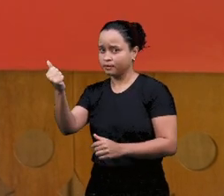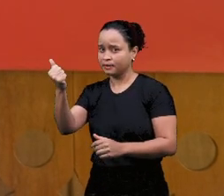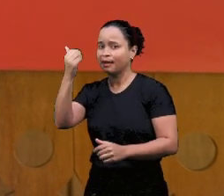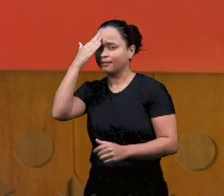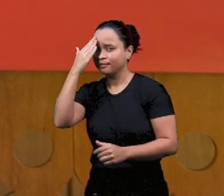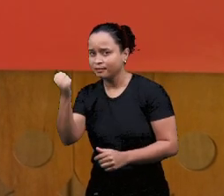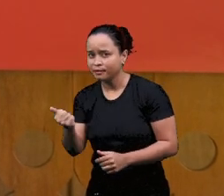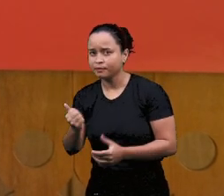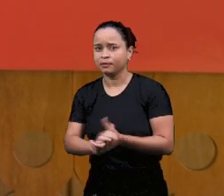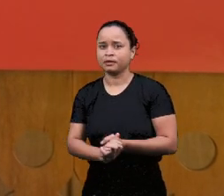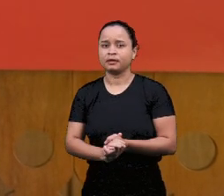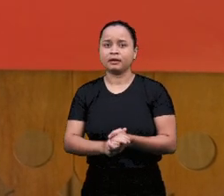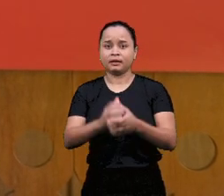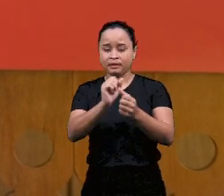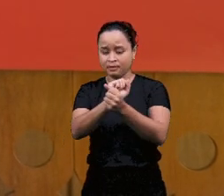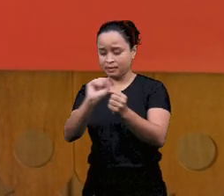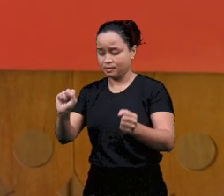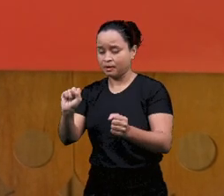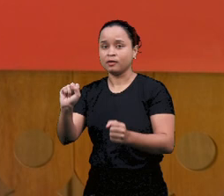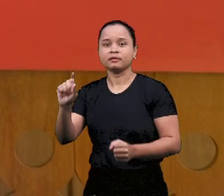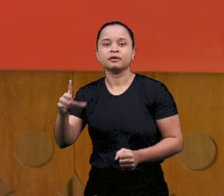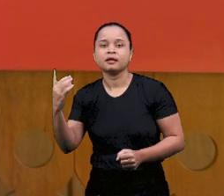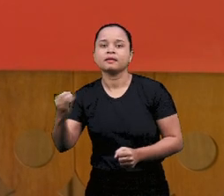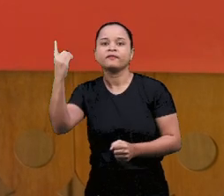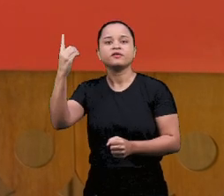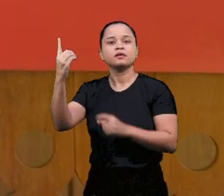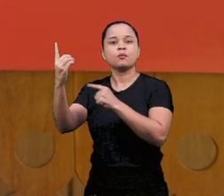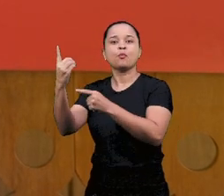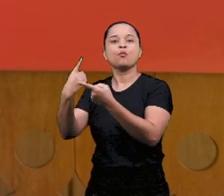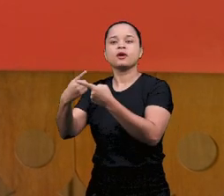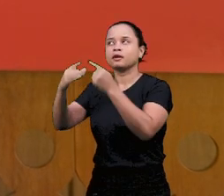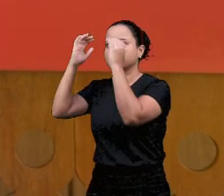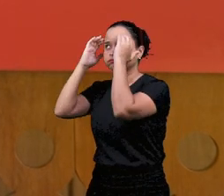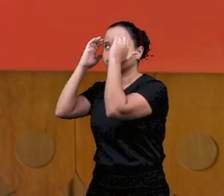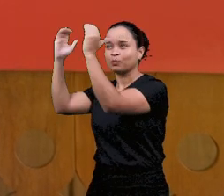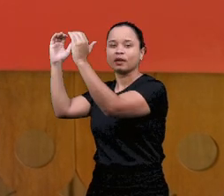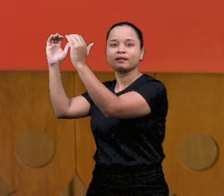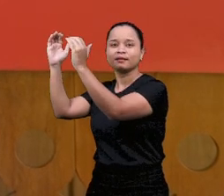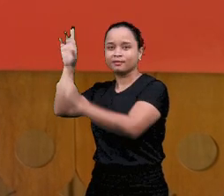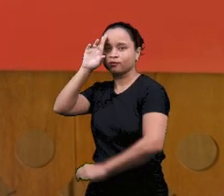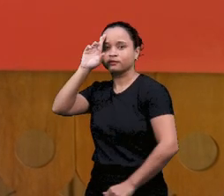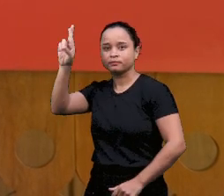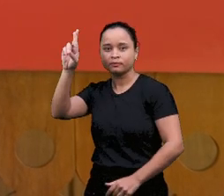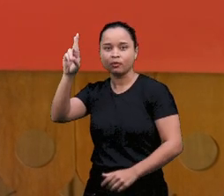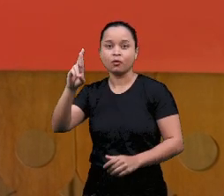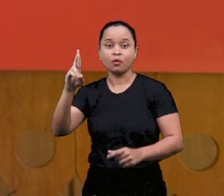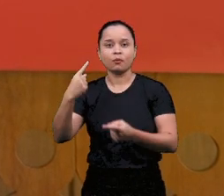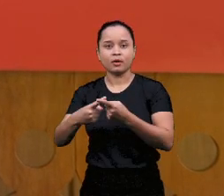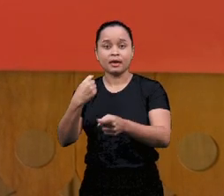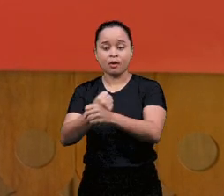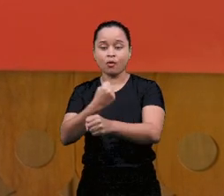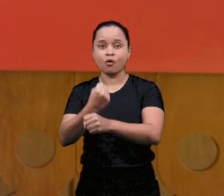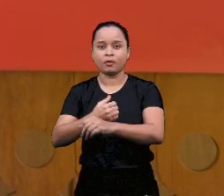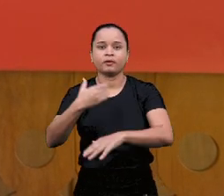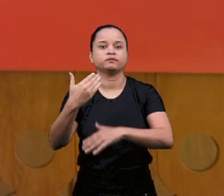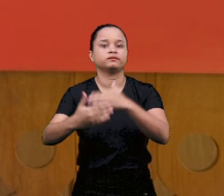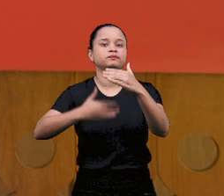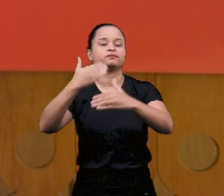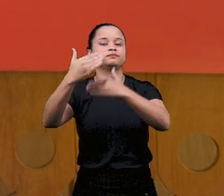David, ce qui est fait par obéissance, la détermination du Seigneur, c'est la croissance de l'œuvre. Donc le